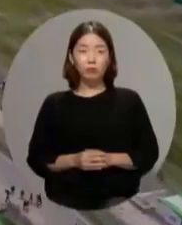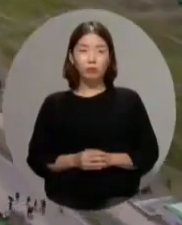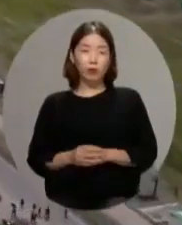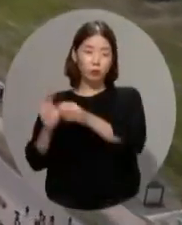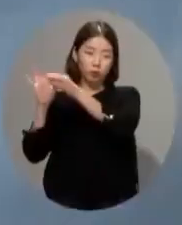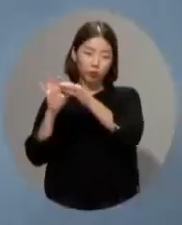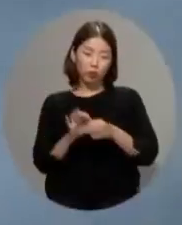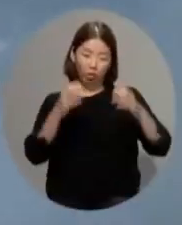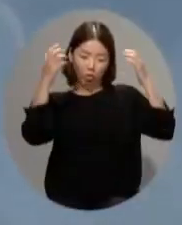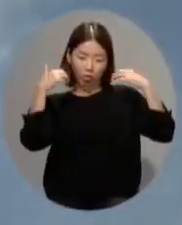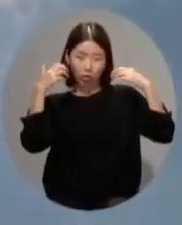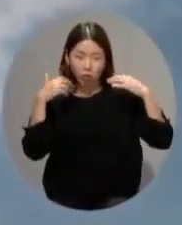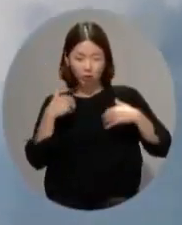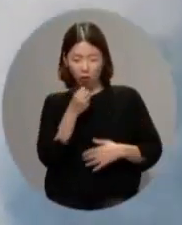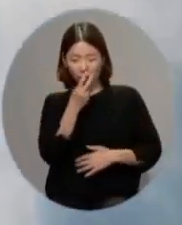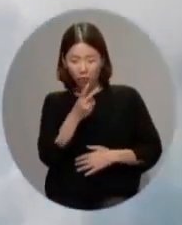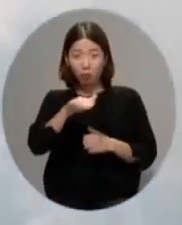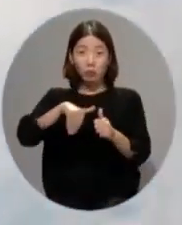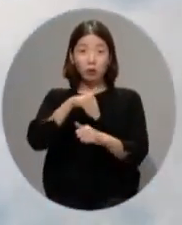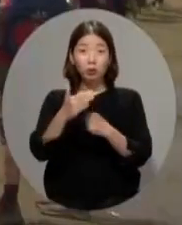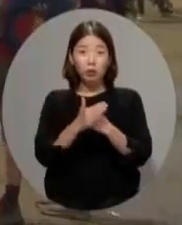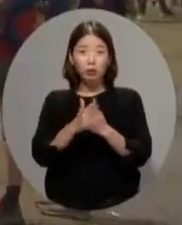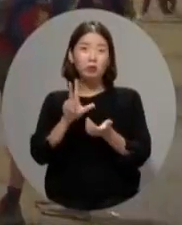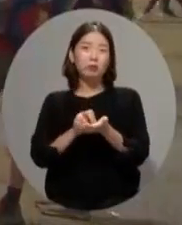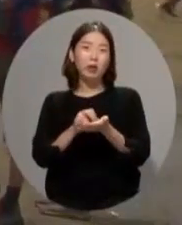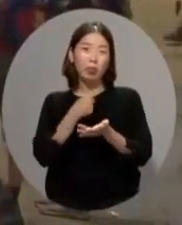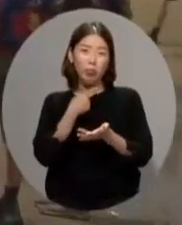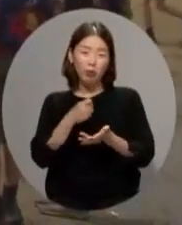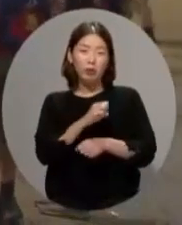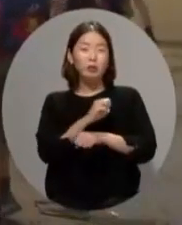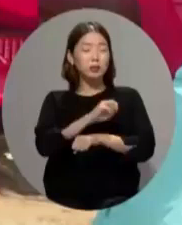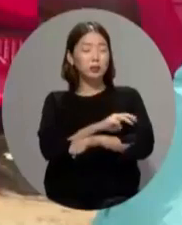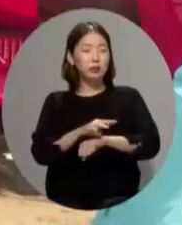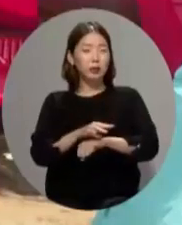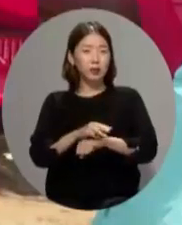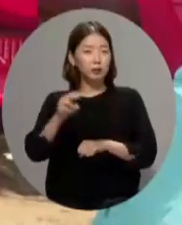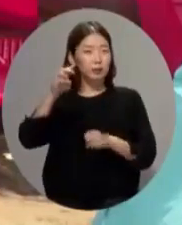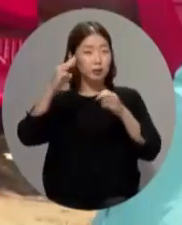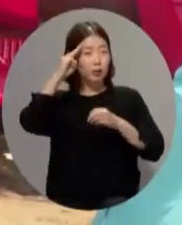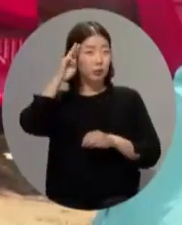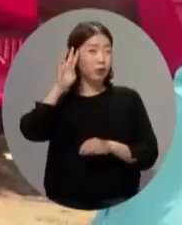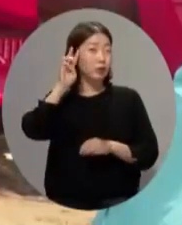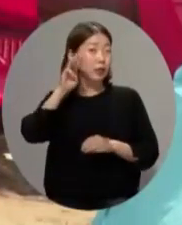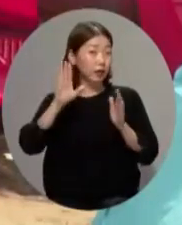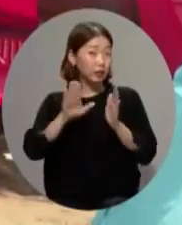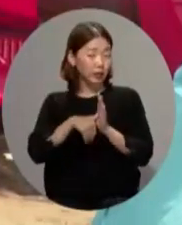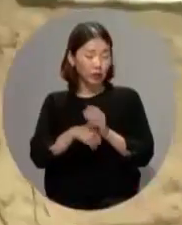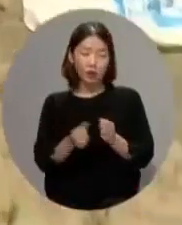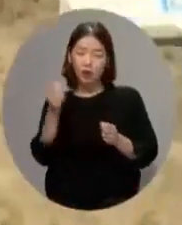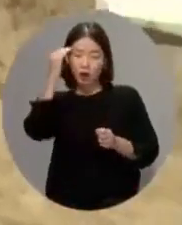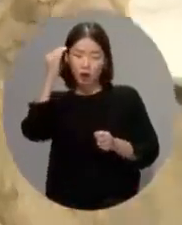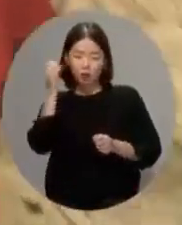연일 계속되는 폭염과 비위생적인 환경에 논란이 뜨거웠던 잼버리 나흘차. 새만금에 입영한 한국대원 여러